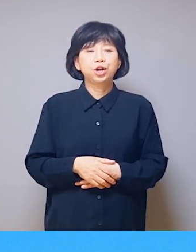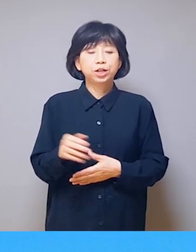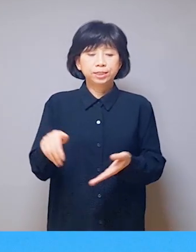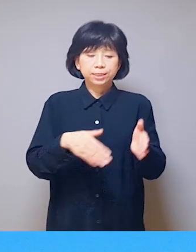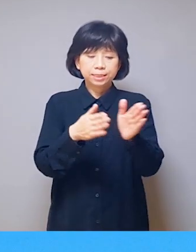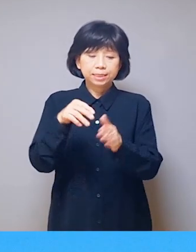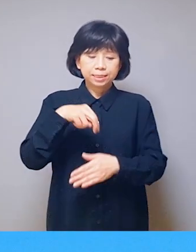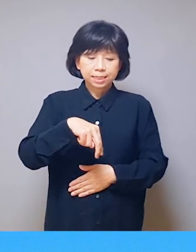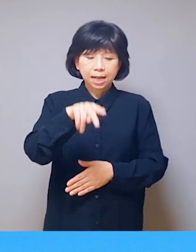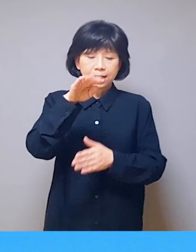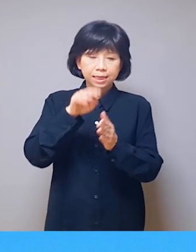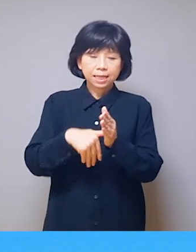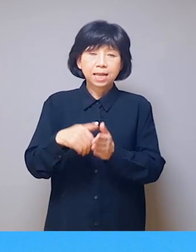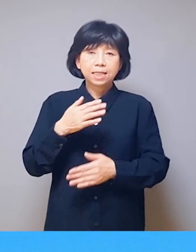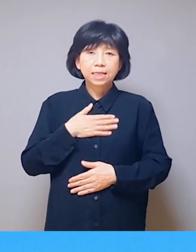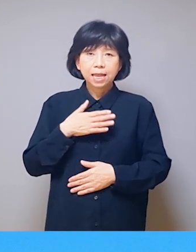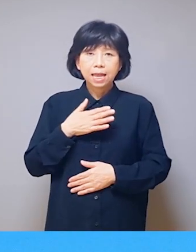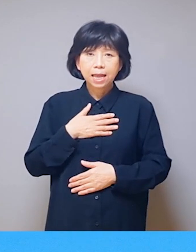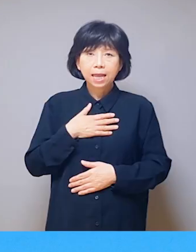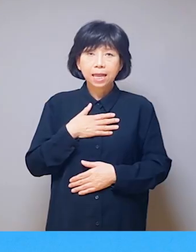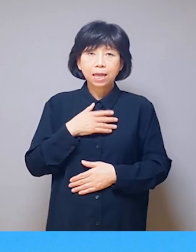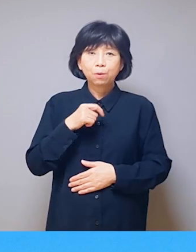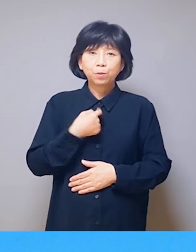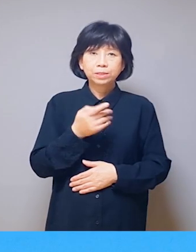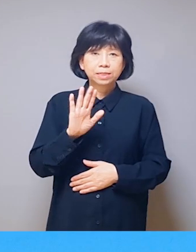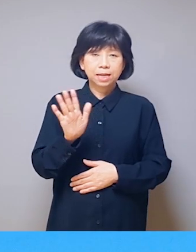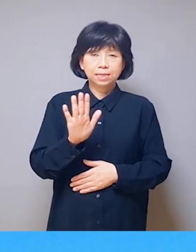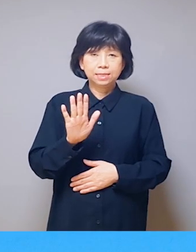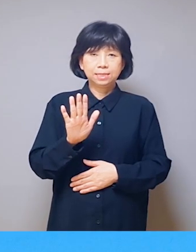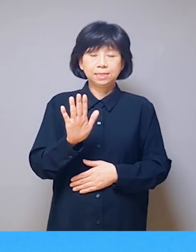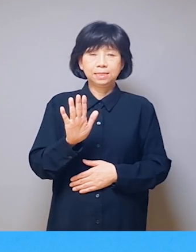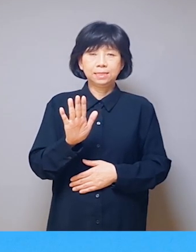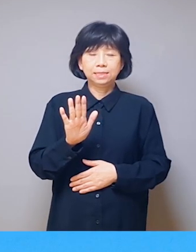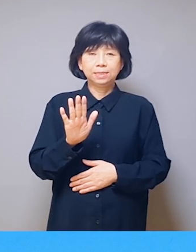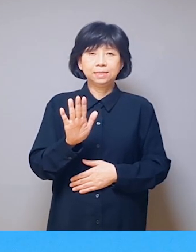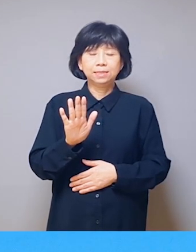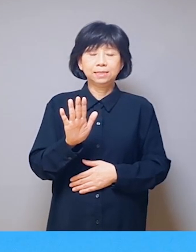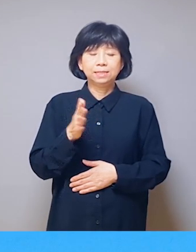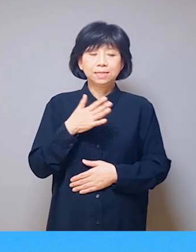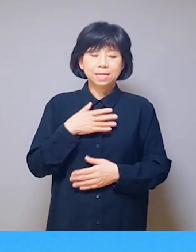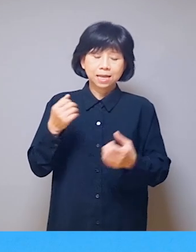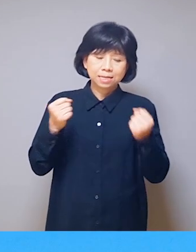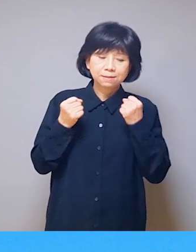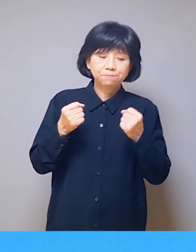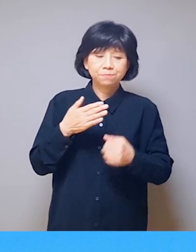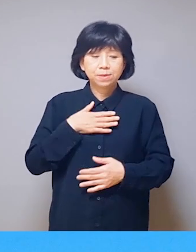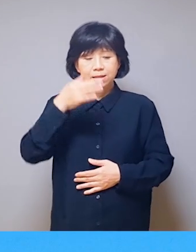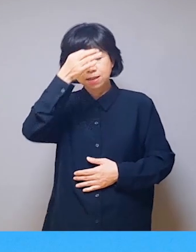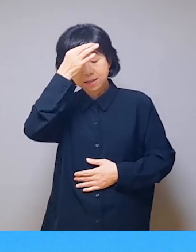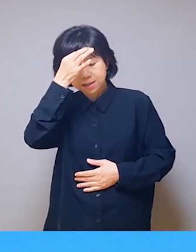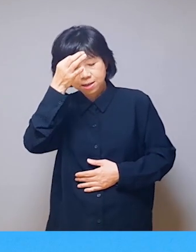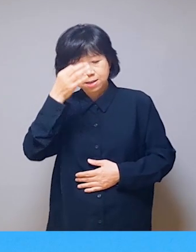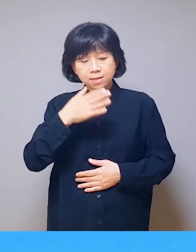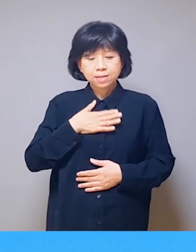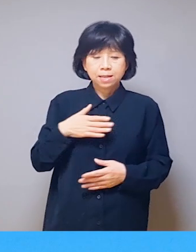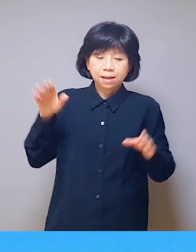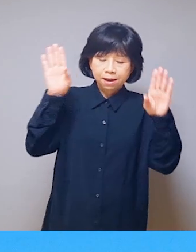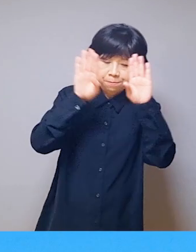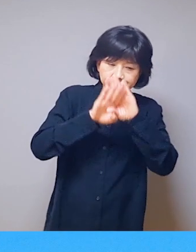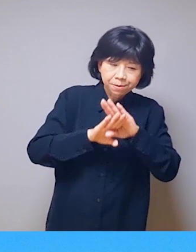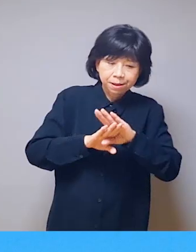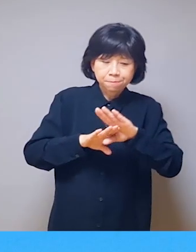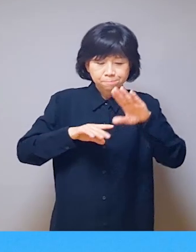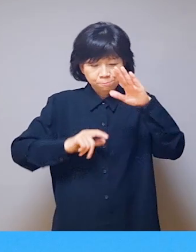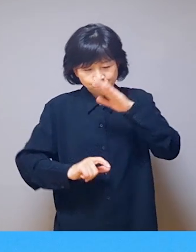길을 갈 때 내가 가는 게 아닌 거죠. 내 힘으로, 내 재능으로 내가 밤새서 어떻게